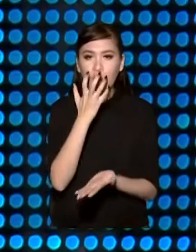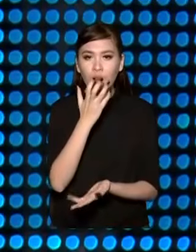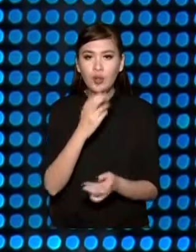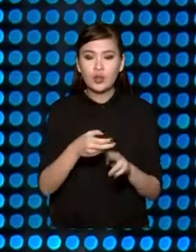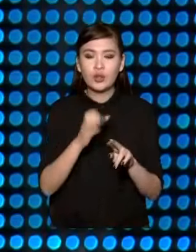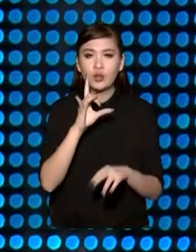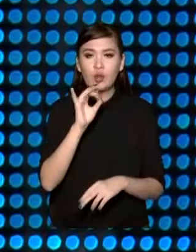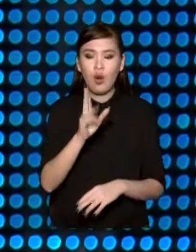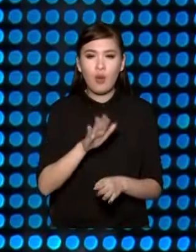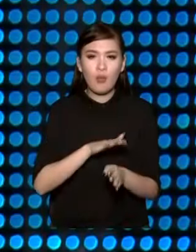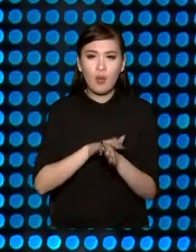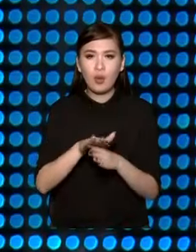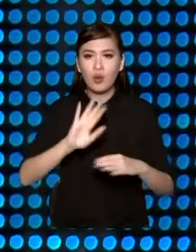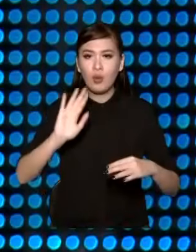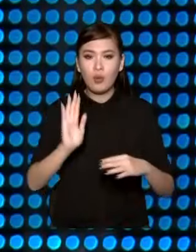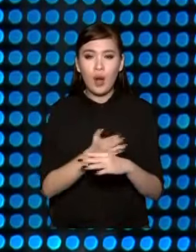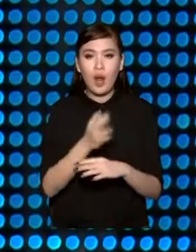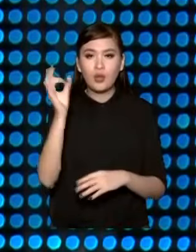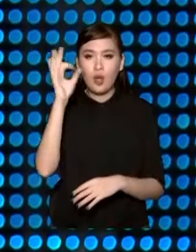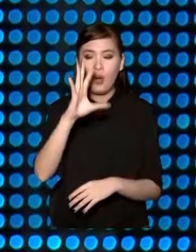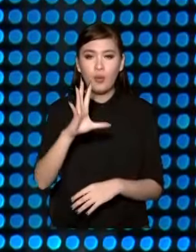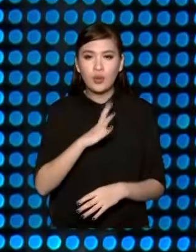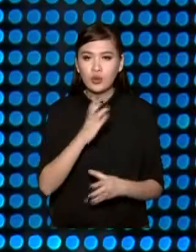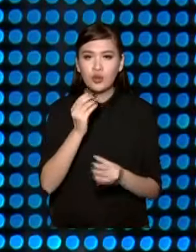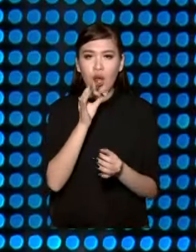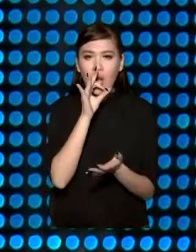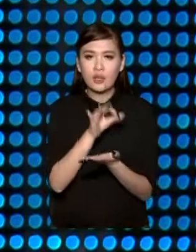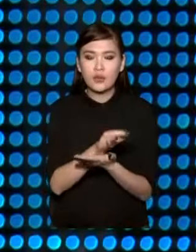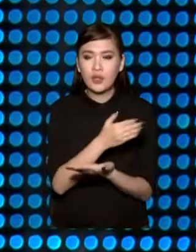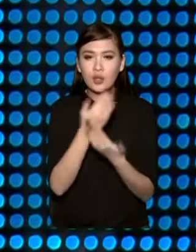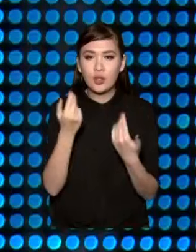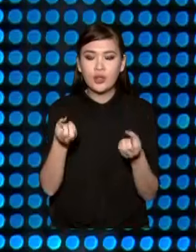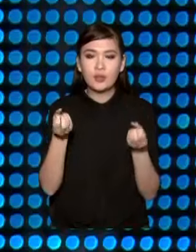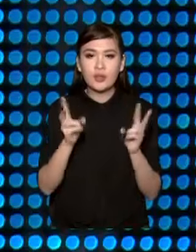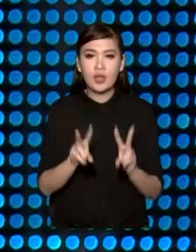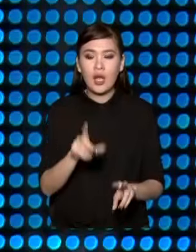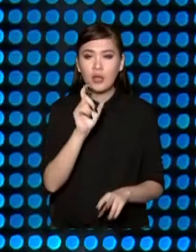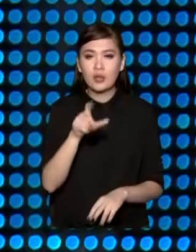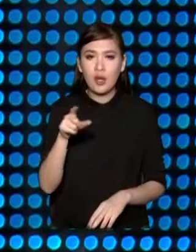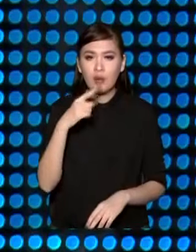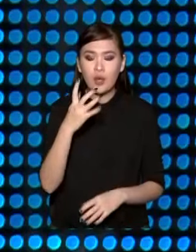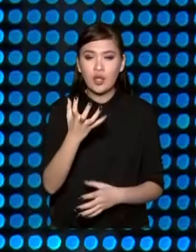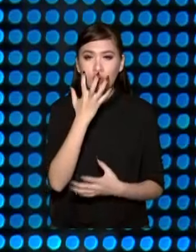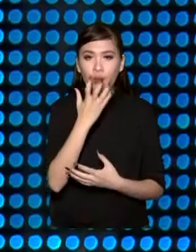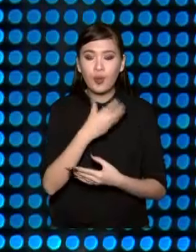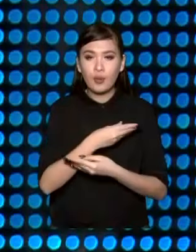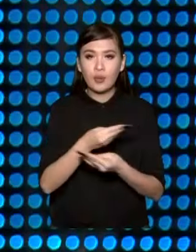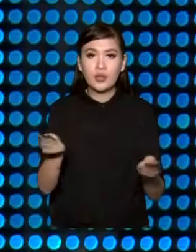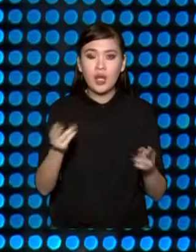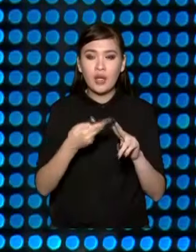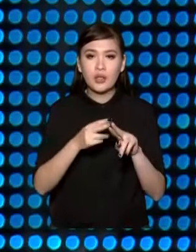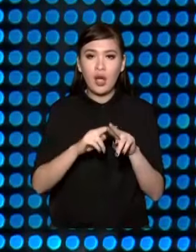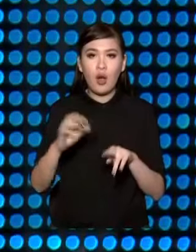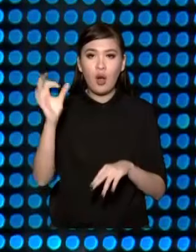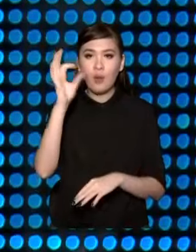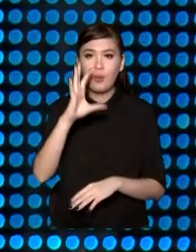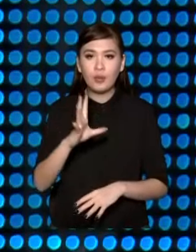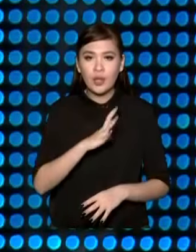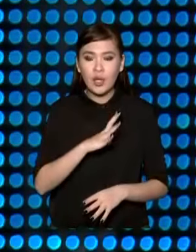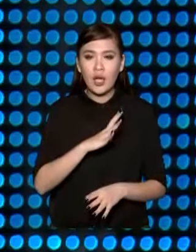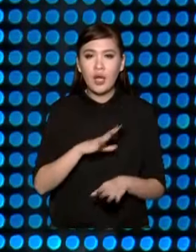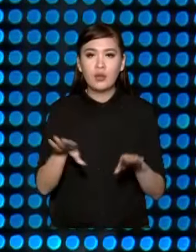Сроков полного устранения всех неполадок не называют. Специалисты отмечают, что подача тепла в остальные жилые комплексы